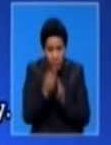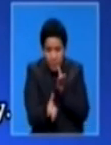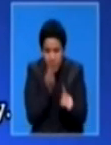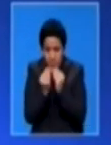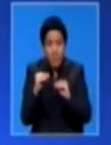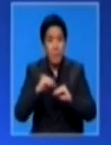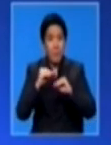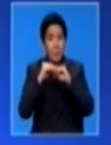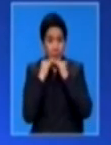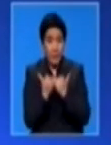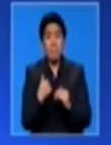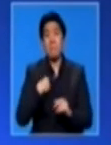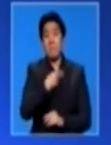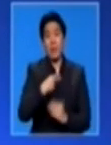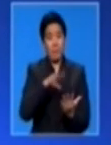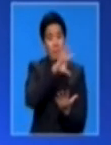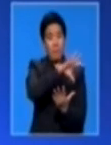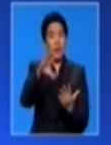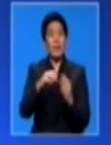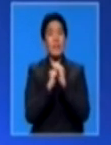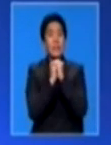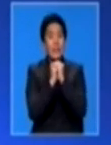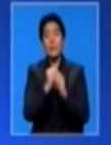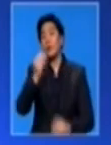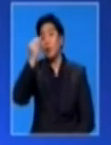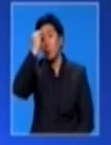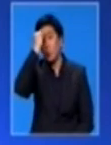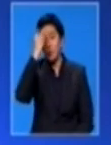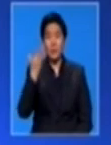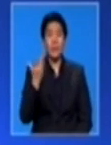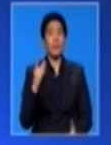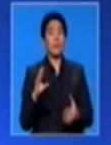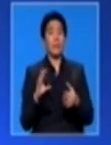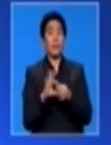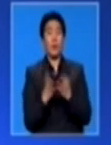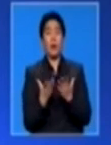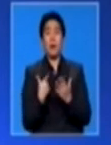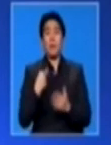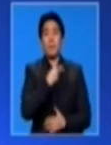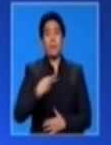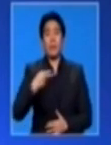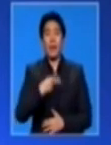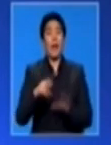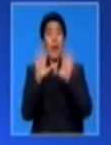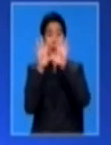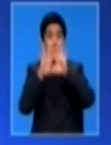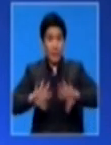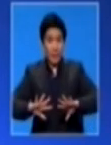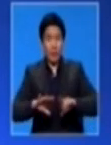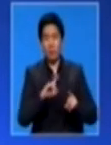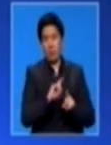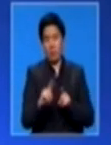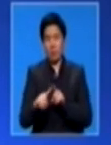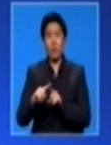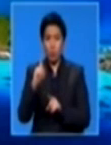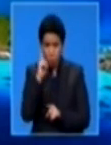สำหรับภาษาประเทศเพื่อนบ้านอื่นเช่นจีนญี่ปุ่นหรือภาษาอาเซียนอื่นๆด้วยนะครับก็